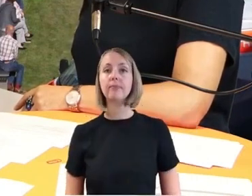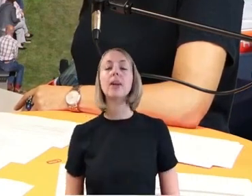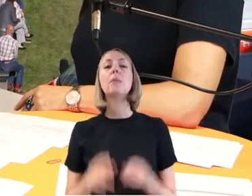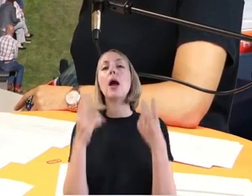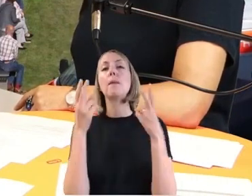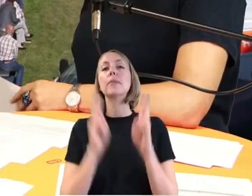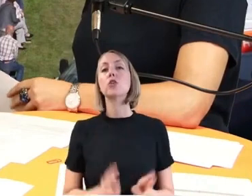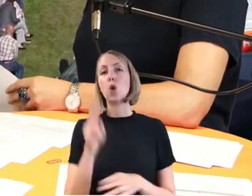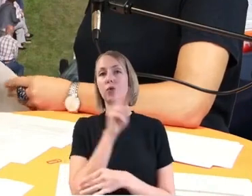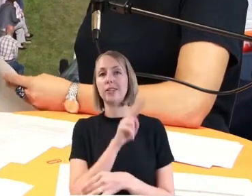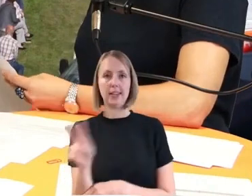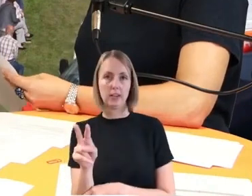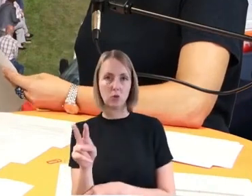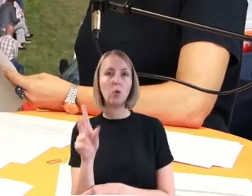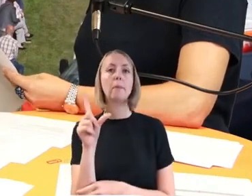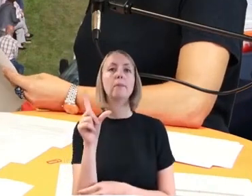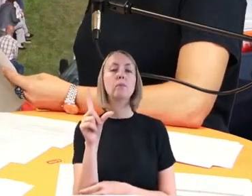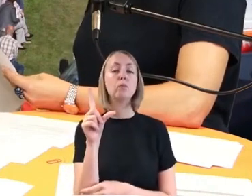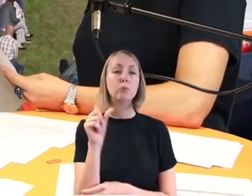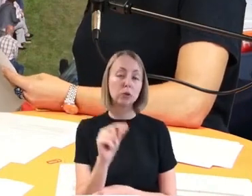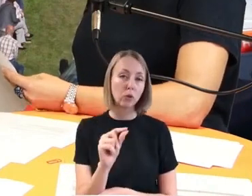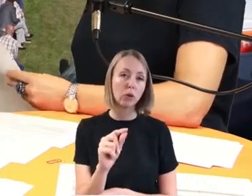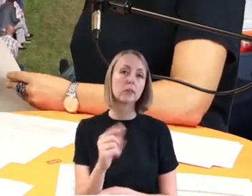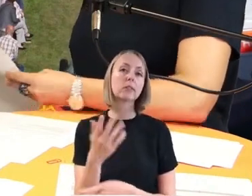Betreuungssichtung. Betreuung heißt